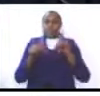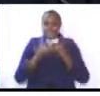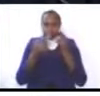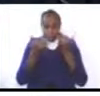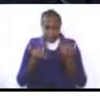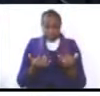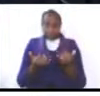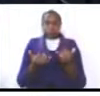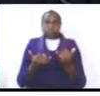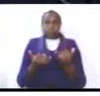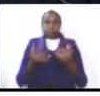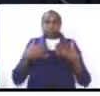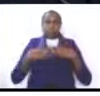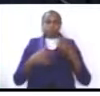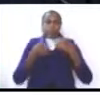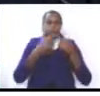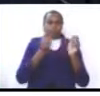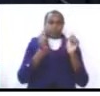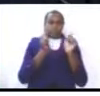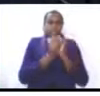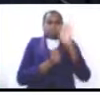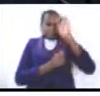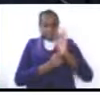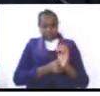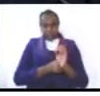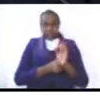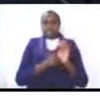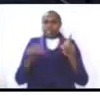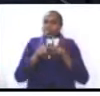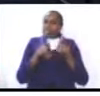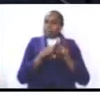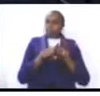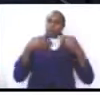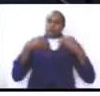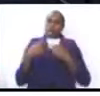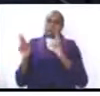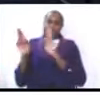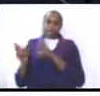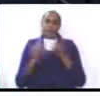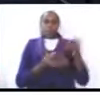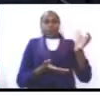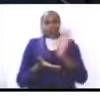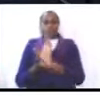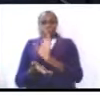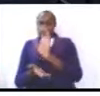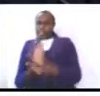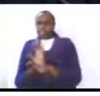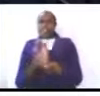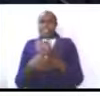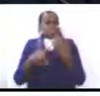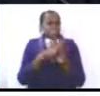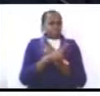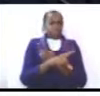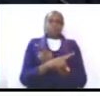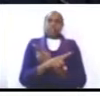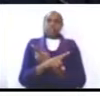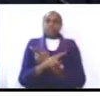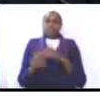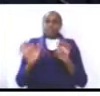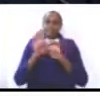wale mmekuja na fungu la kumi, na wale mna matoleo yale mengine